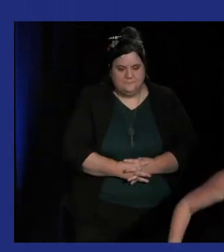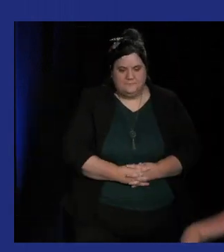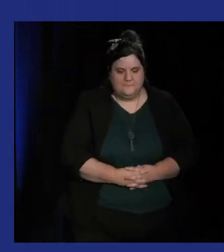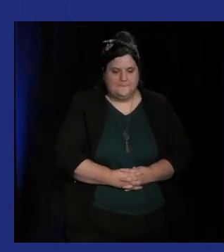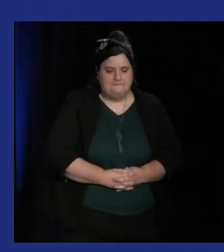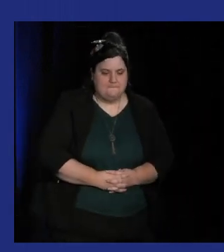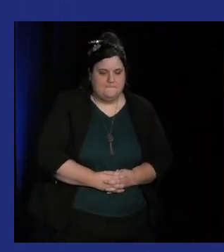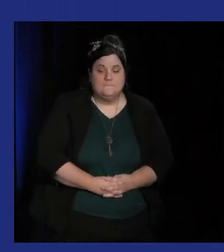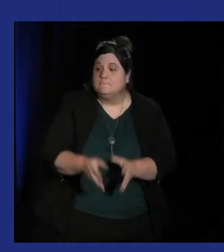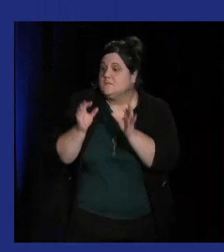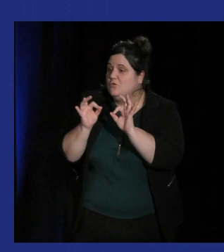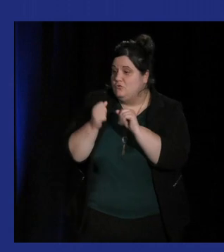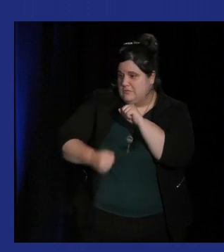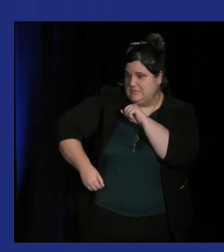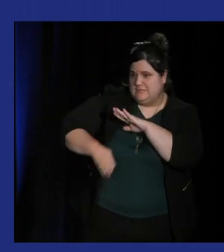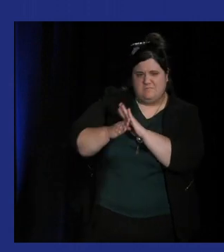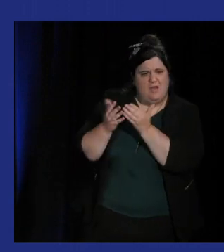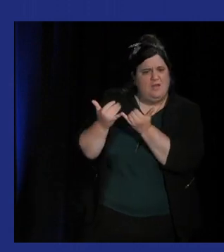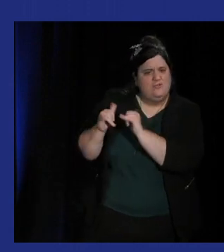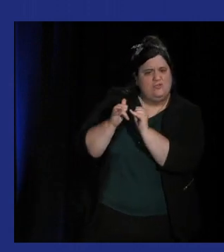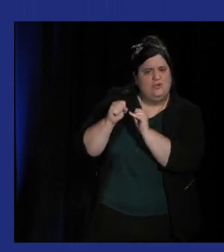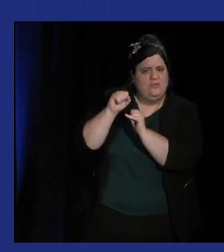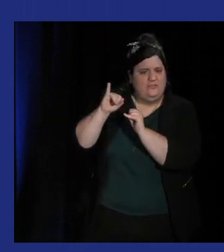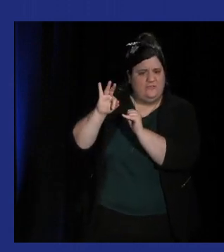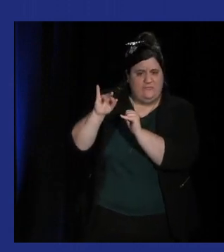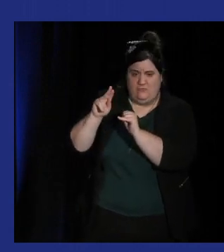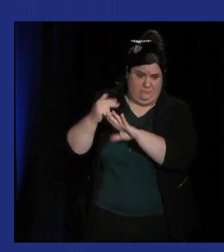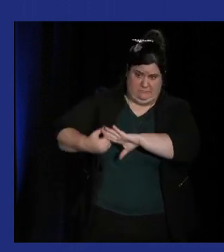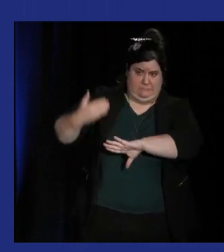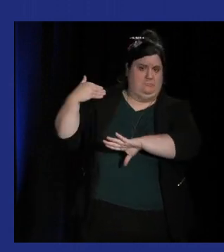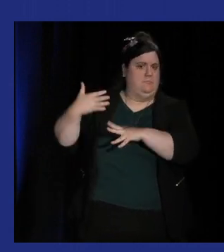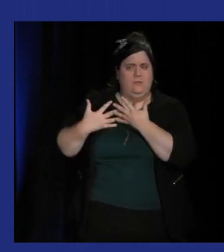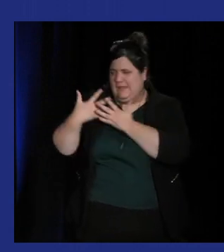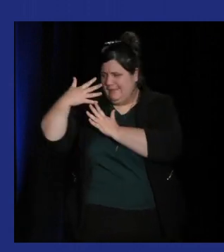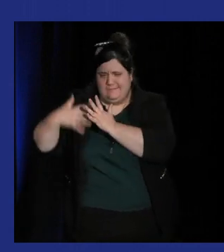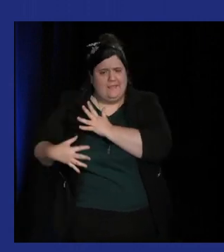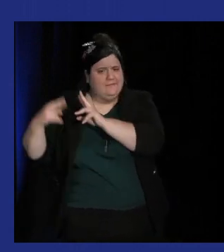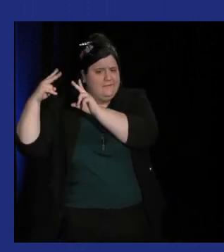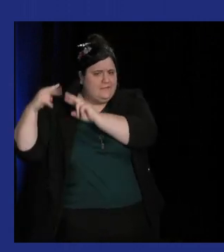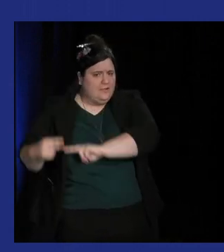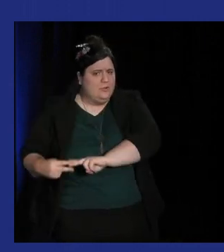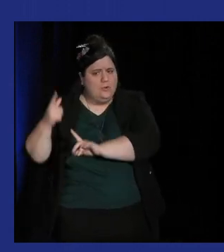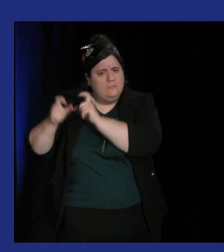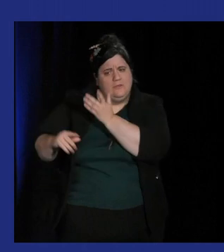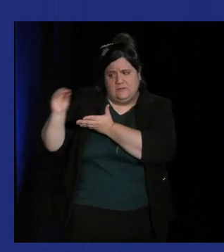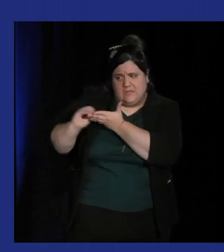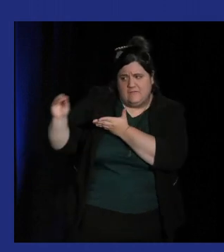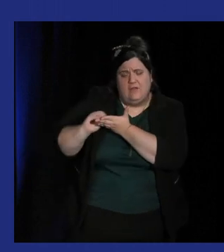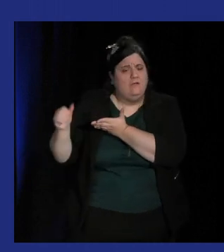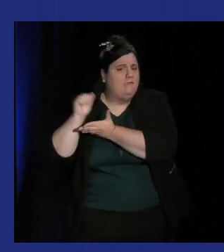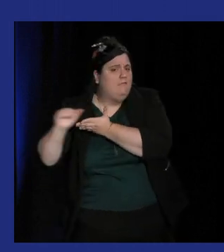très tôt ça commence déjà juste avec le les textes qui sont faits par les écrivains et les